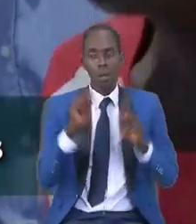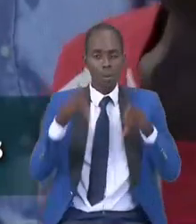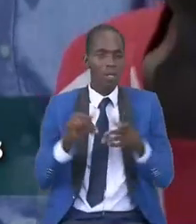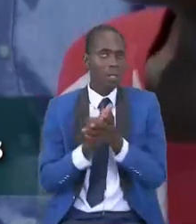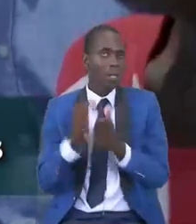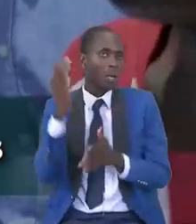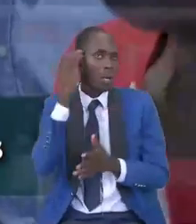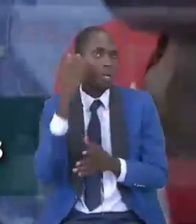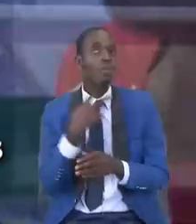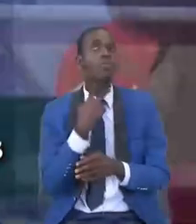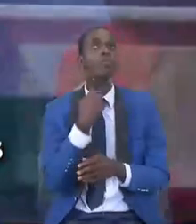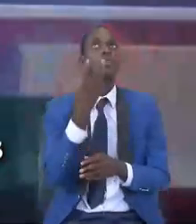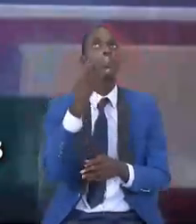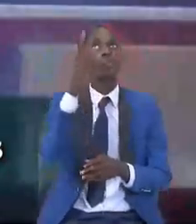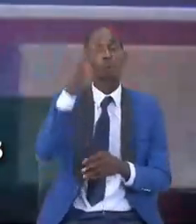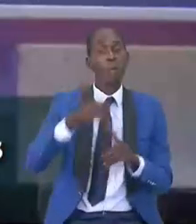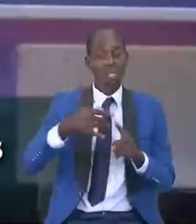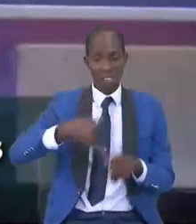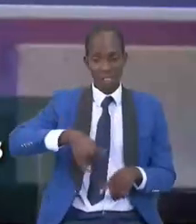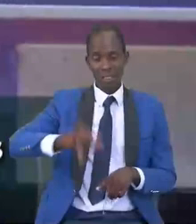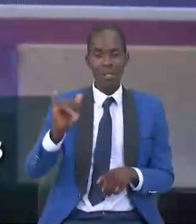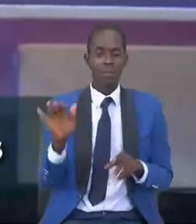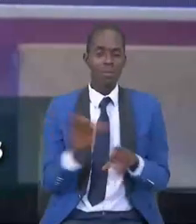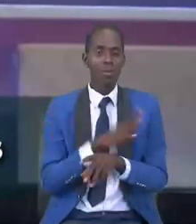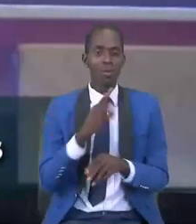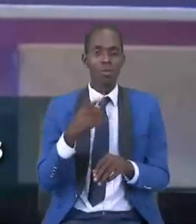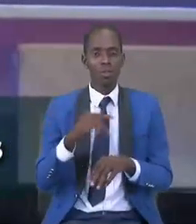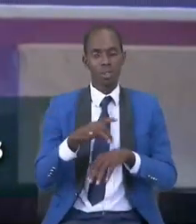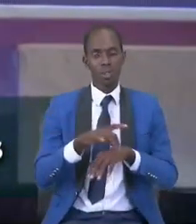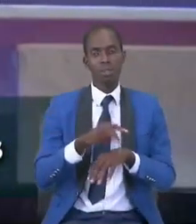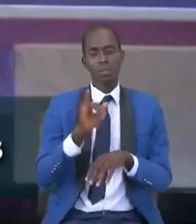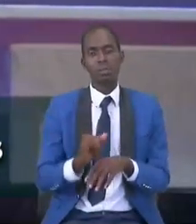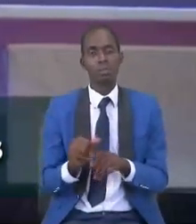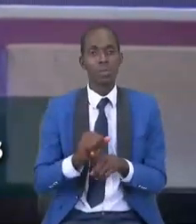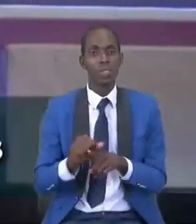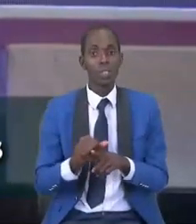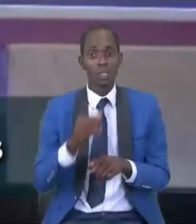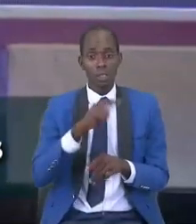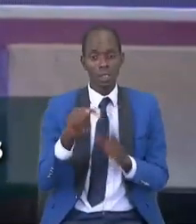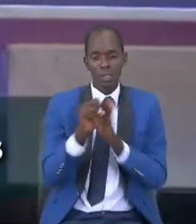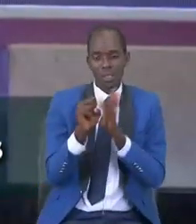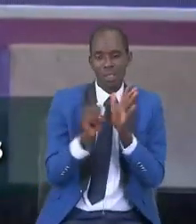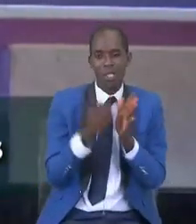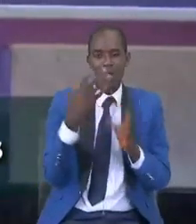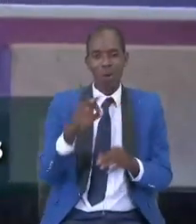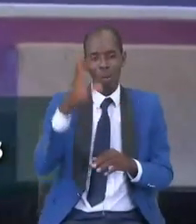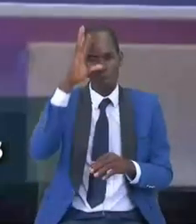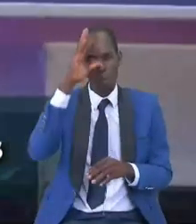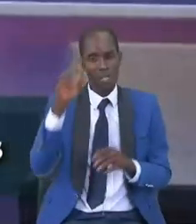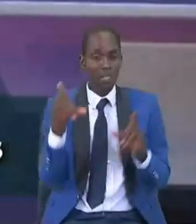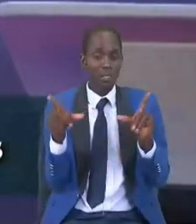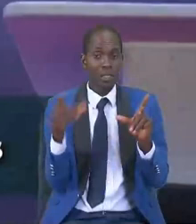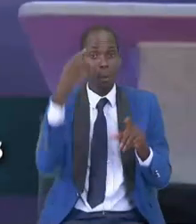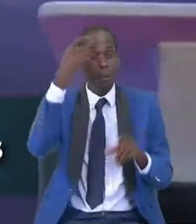personne qui entend la voix de Dieu, mais qui est charnel, l'état d'esprit, l'état de